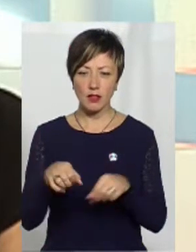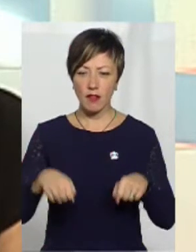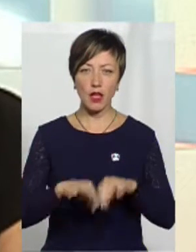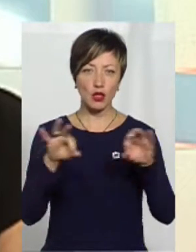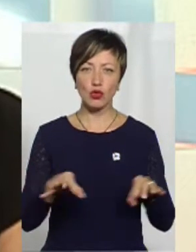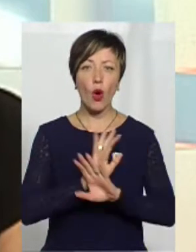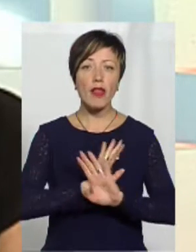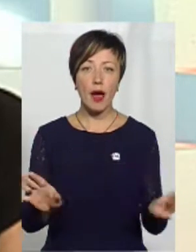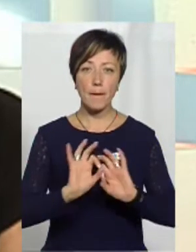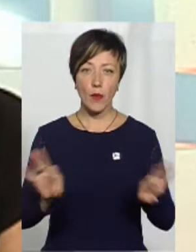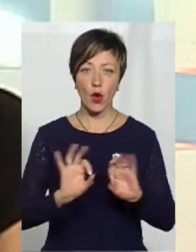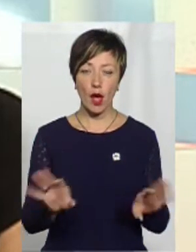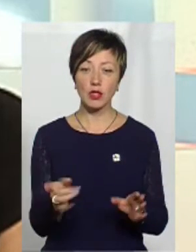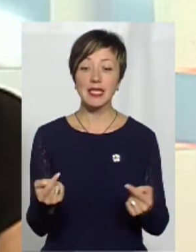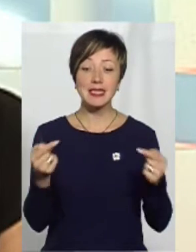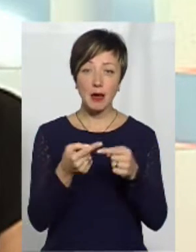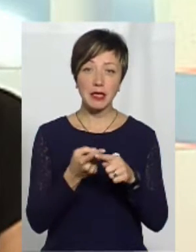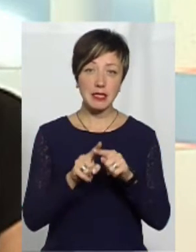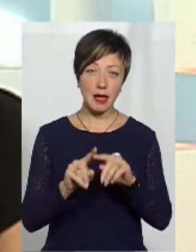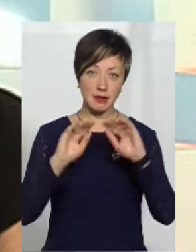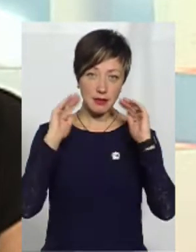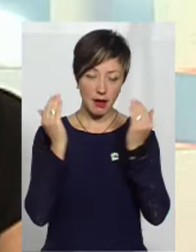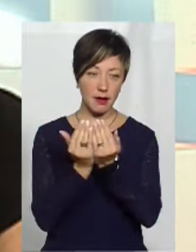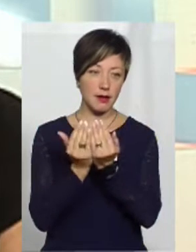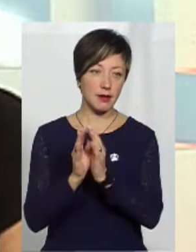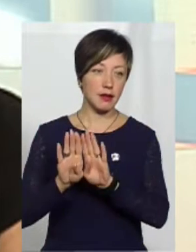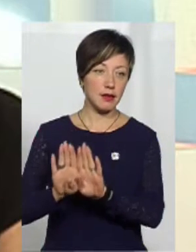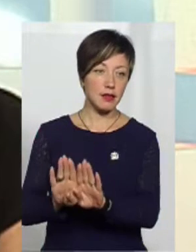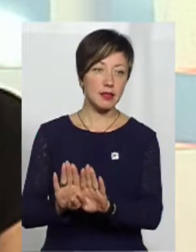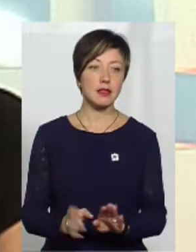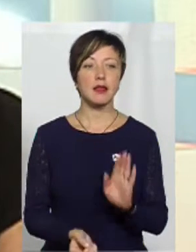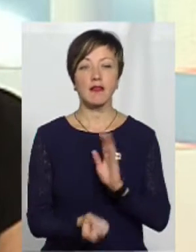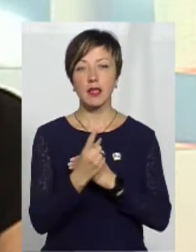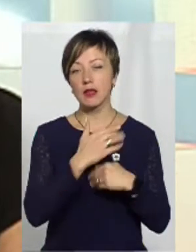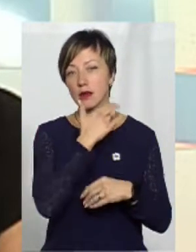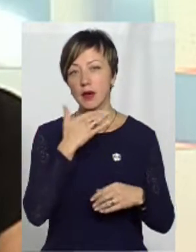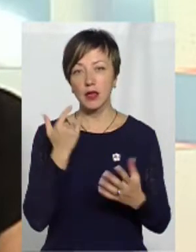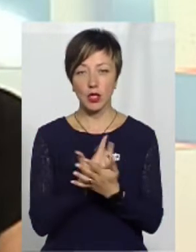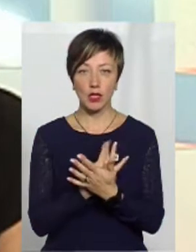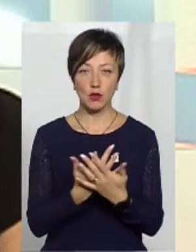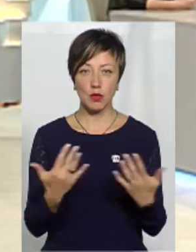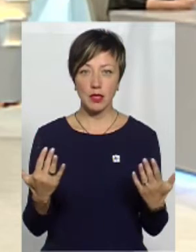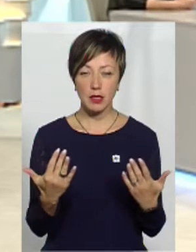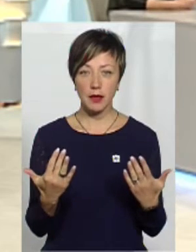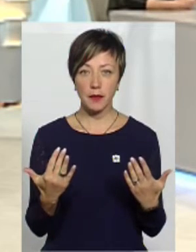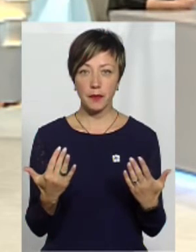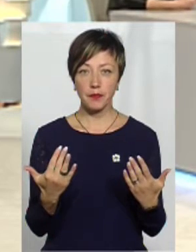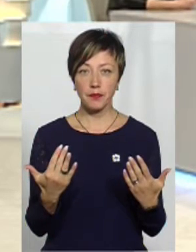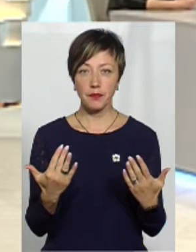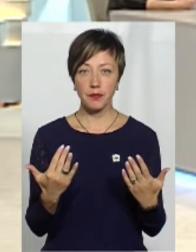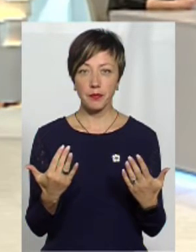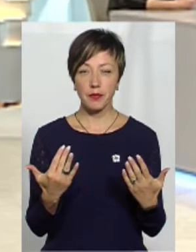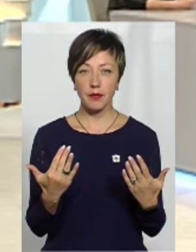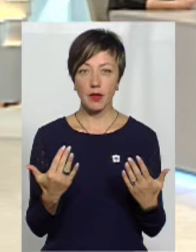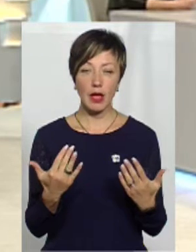влада нічого не пояснює. І от саме ця закритість, да, вона призвела до того, що виникла величезна кількість різноманітних, можемо сказати, навіть